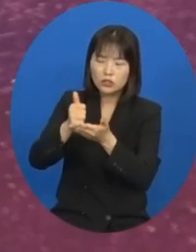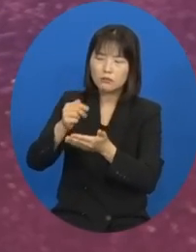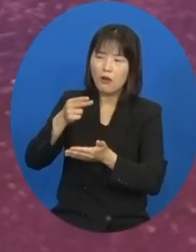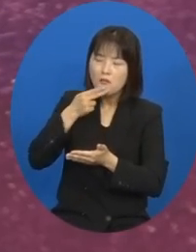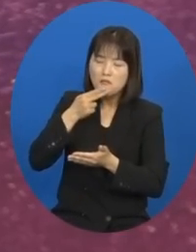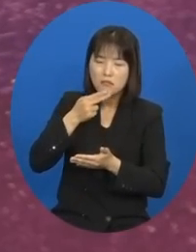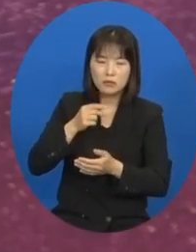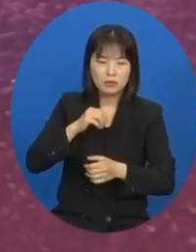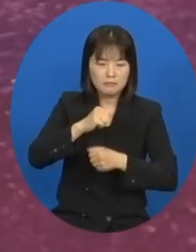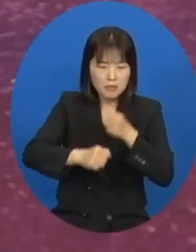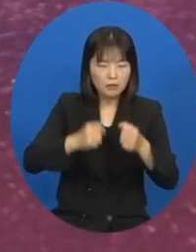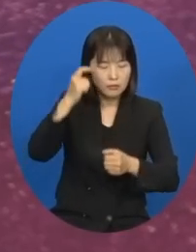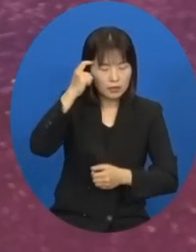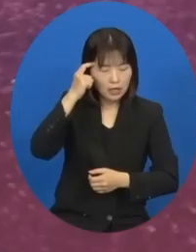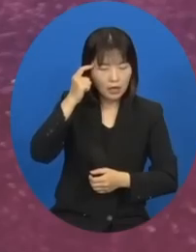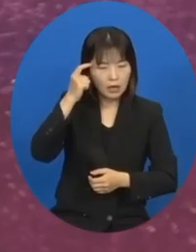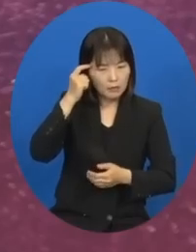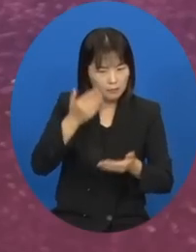있겠습니까